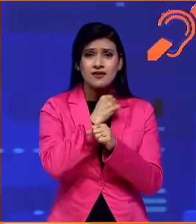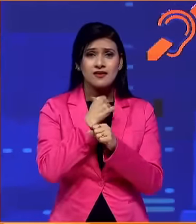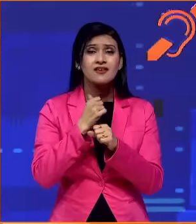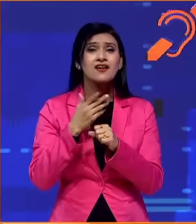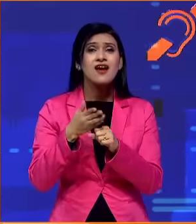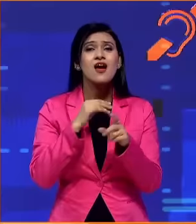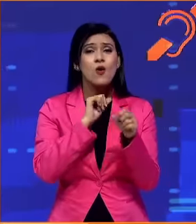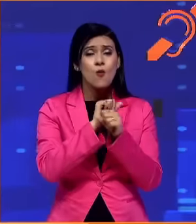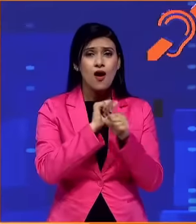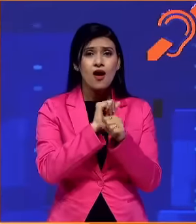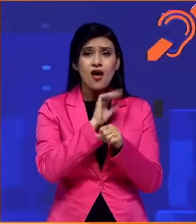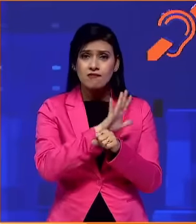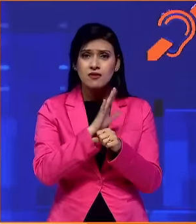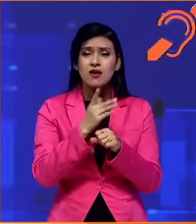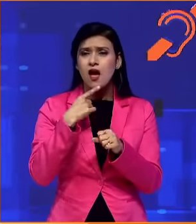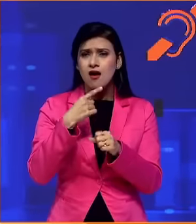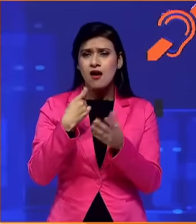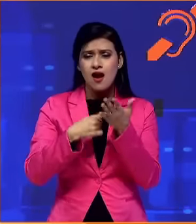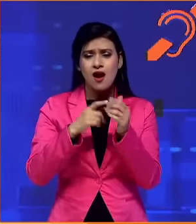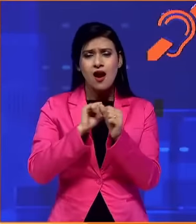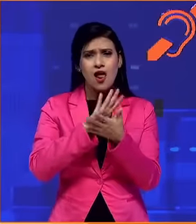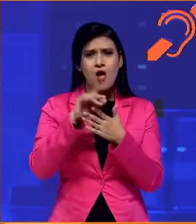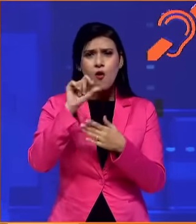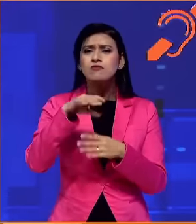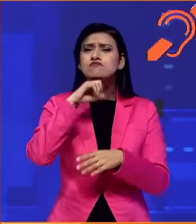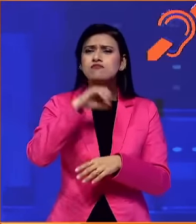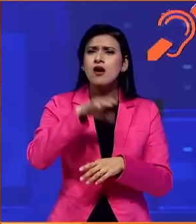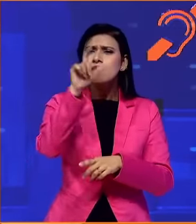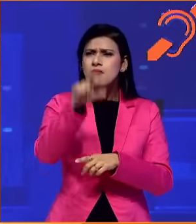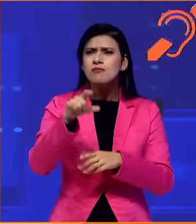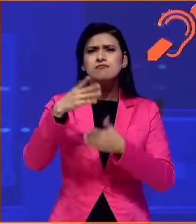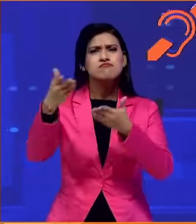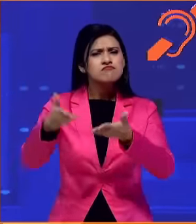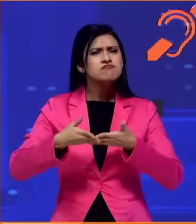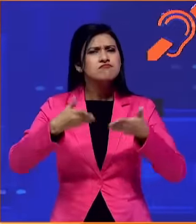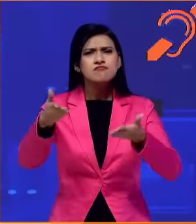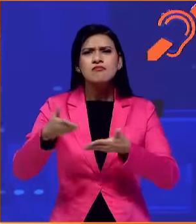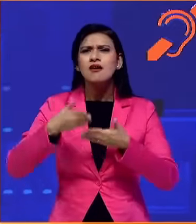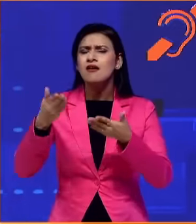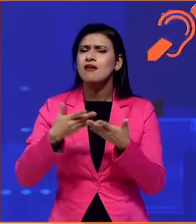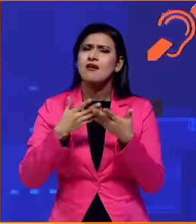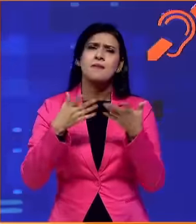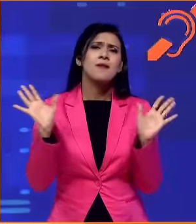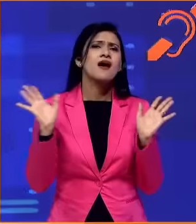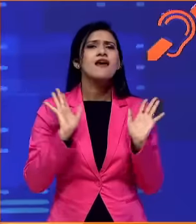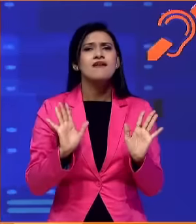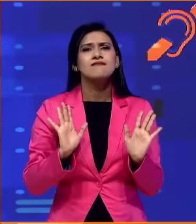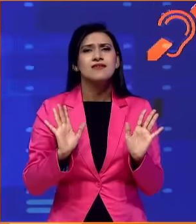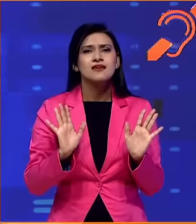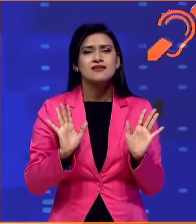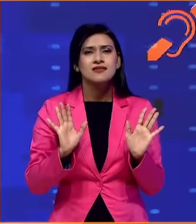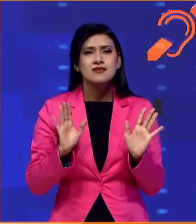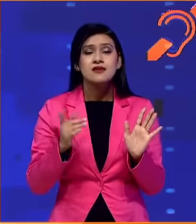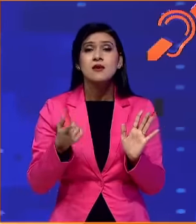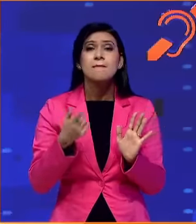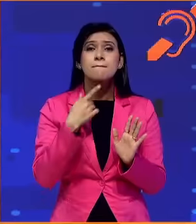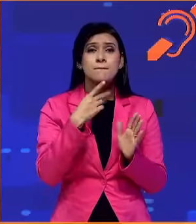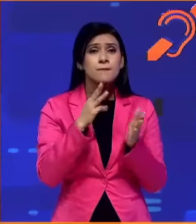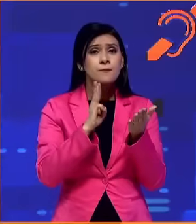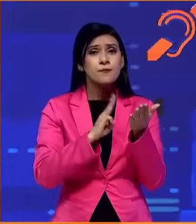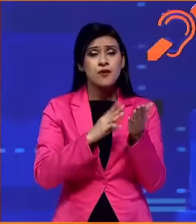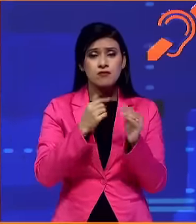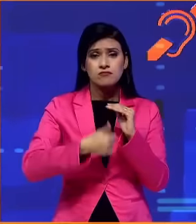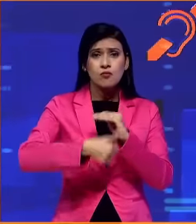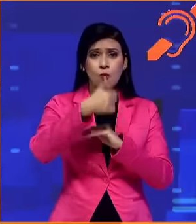कोअवसरदिएहैं ,औरजिनलोगोंकीआपबातकररहेहैंवे जाने-मानेचेहरेहैं। देशमेंऐसेकईयुवाहैं जो